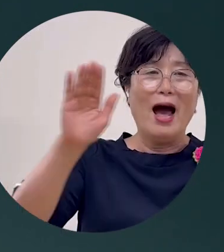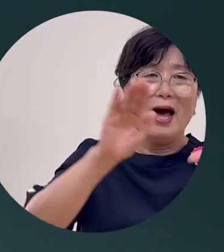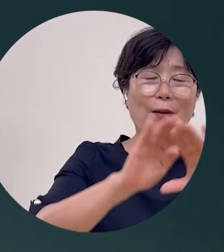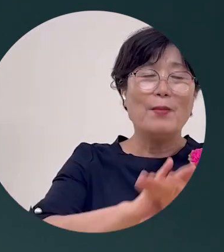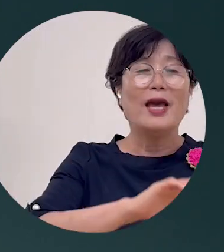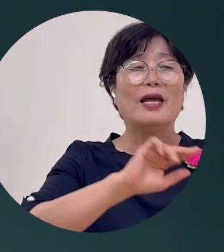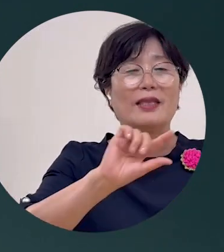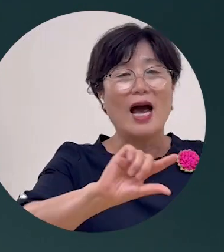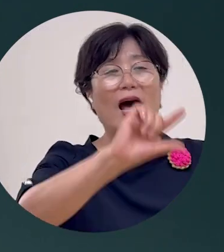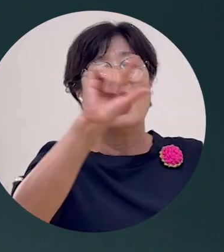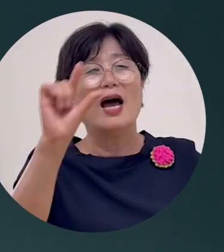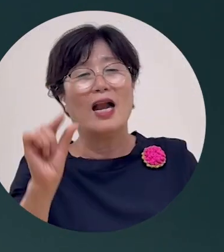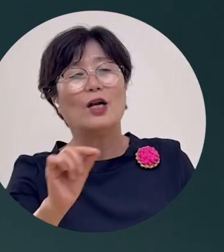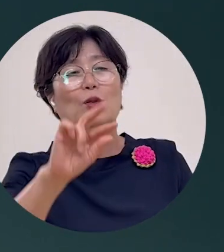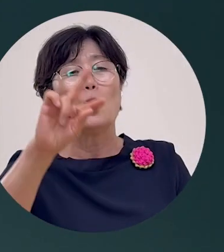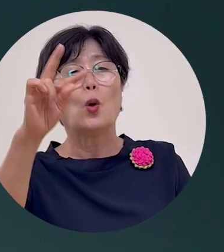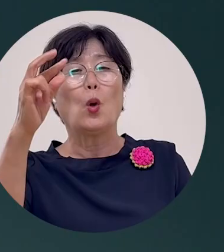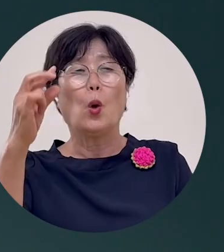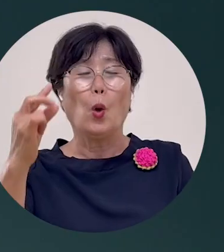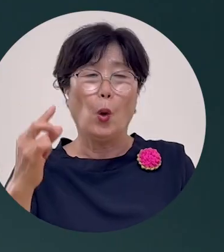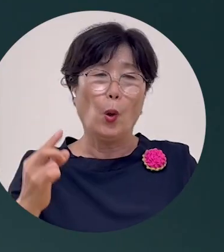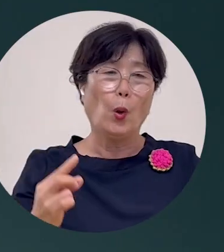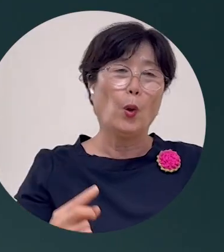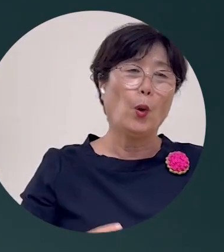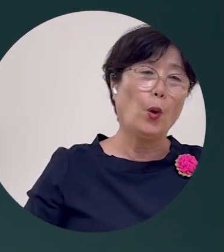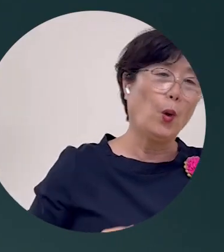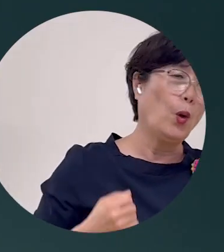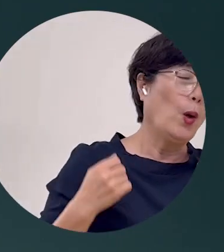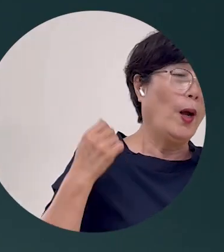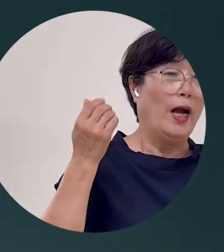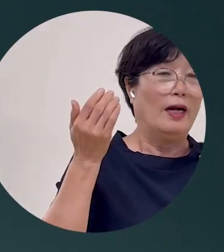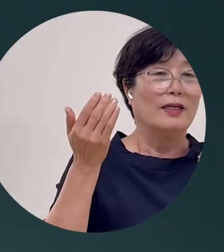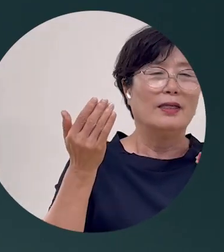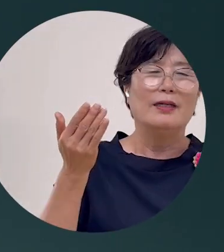해와 밤의 달도